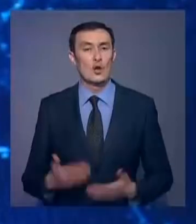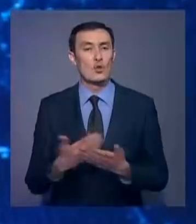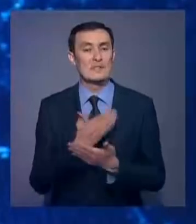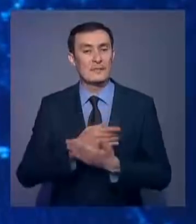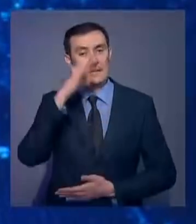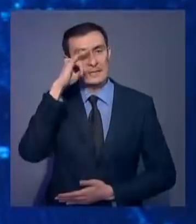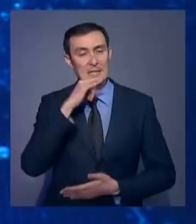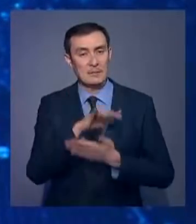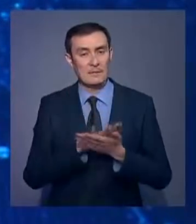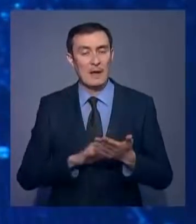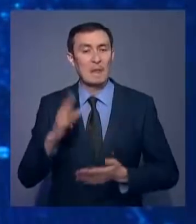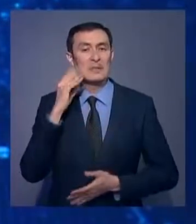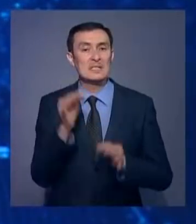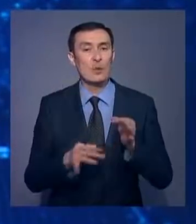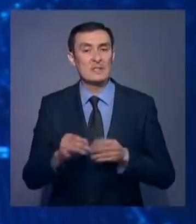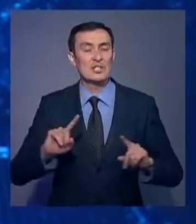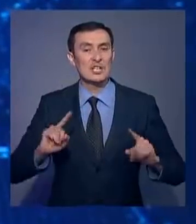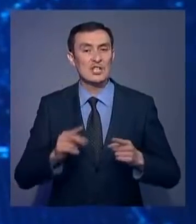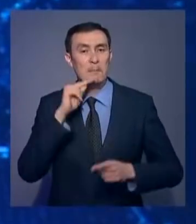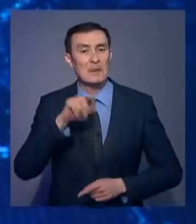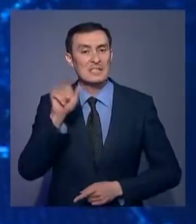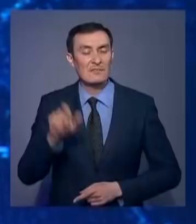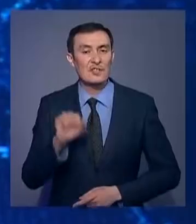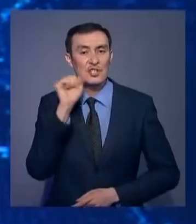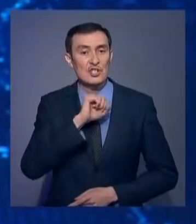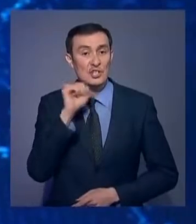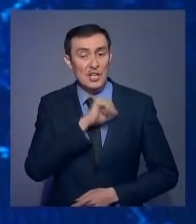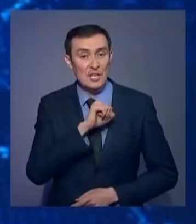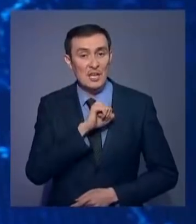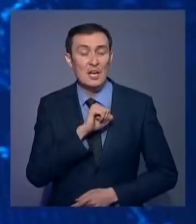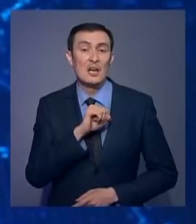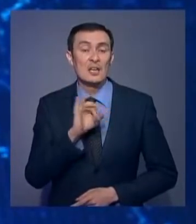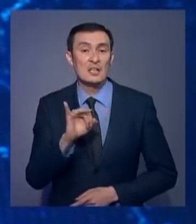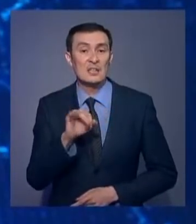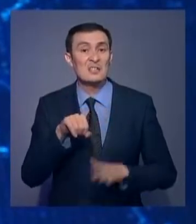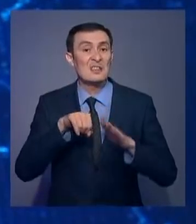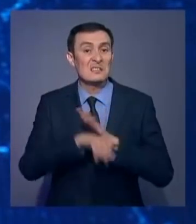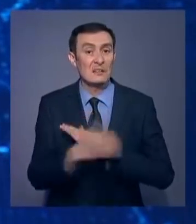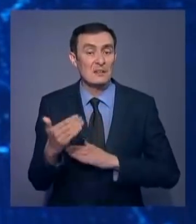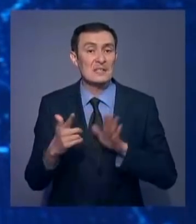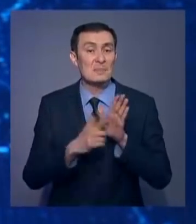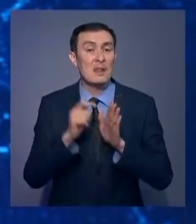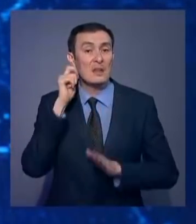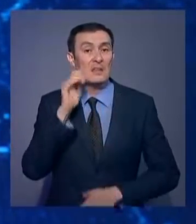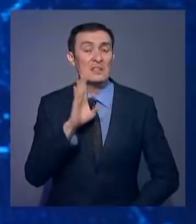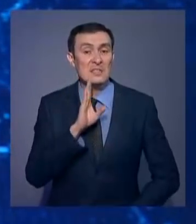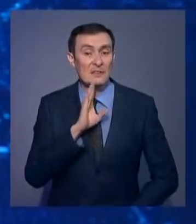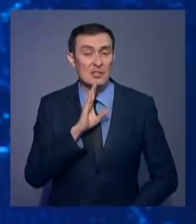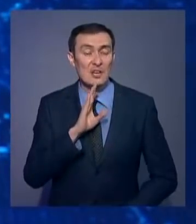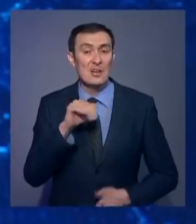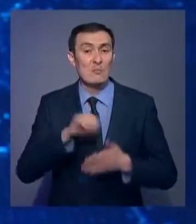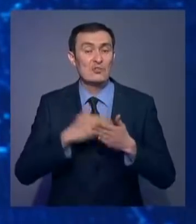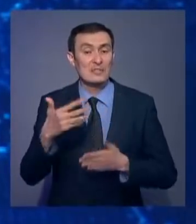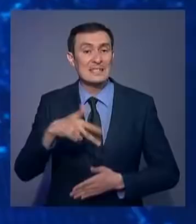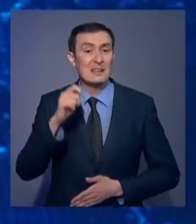Новостям в нашей стране. В Алматинской области задержан подозреваемый в похищении и изнасиловании 7-летней девочки. В